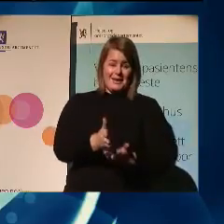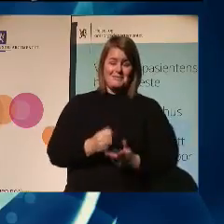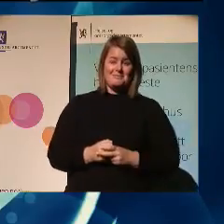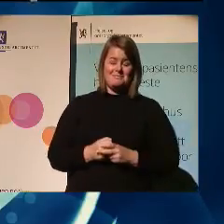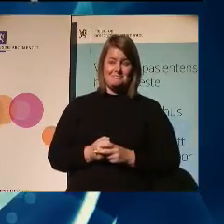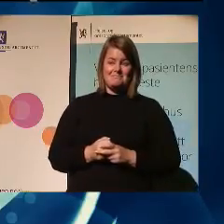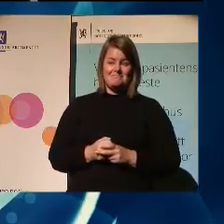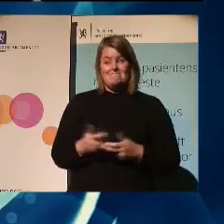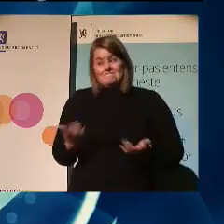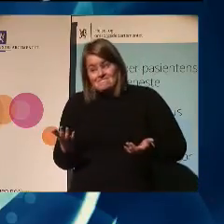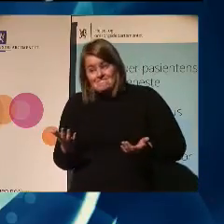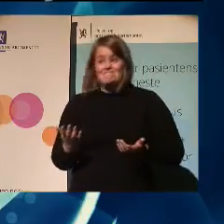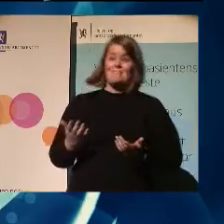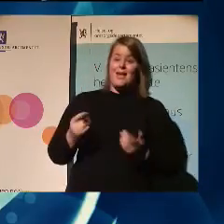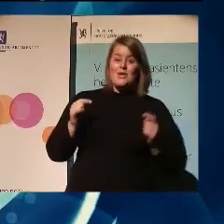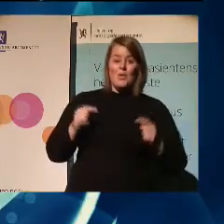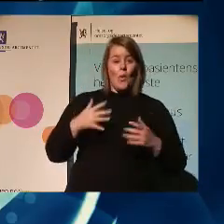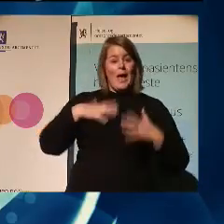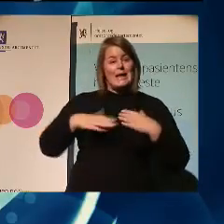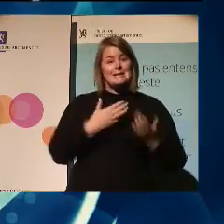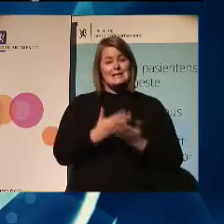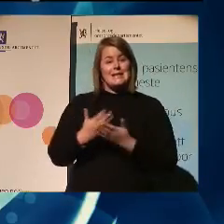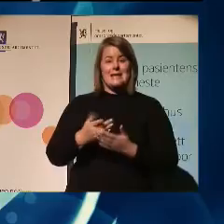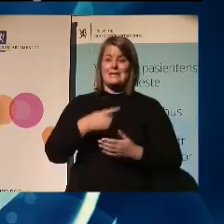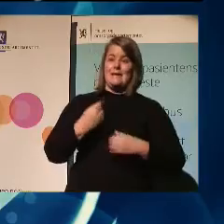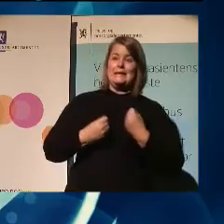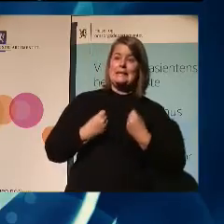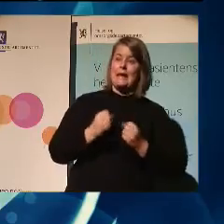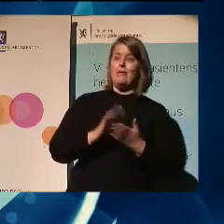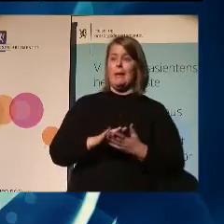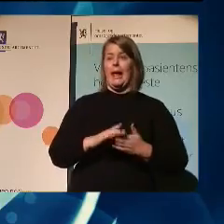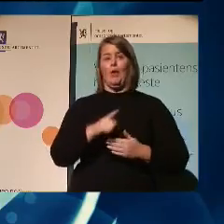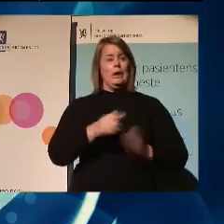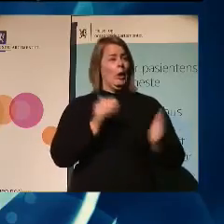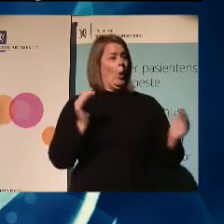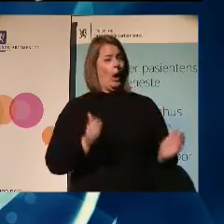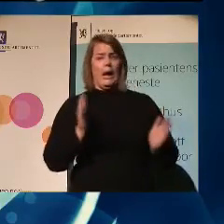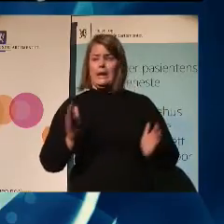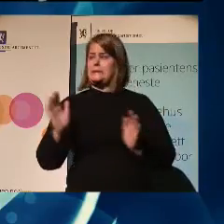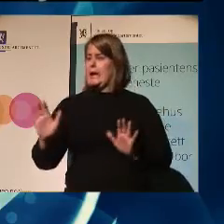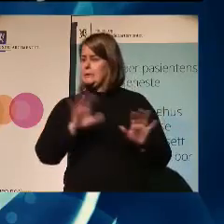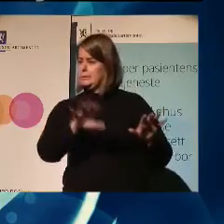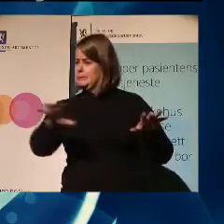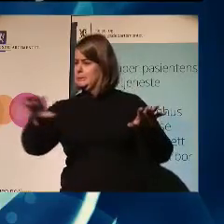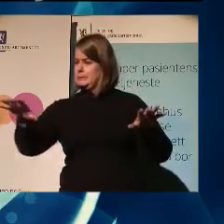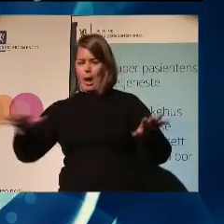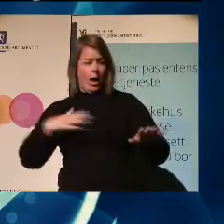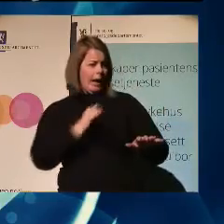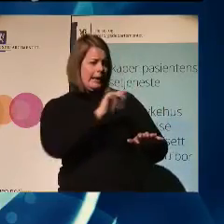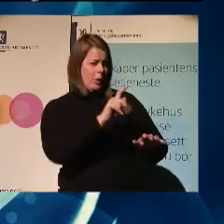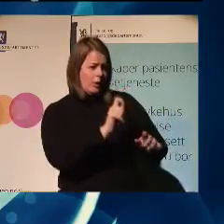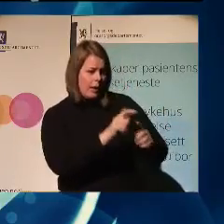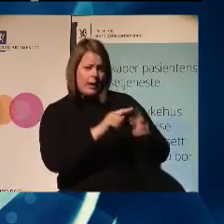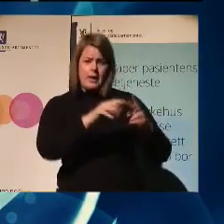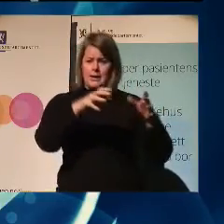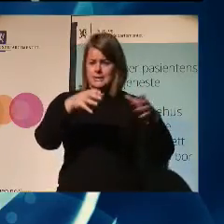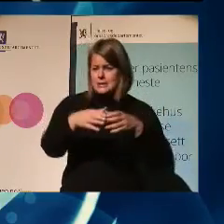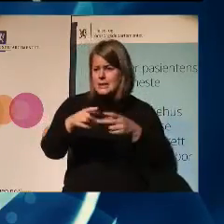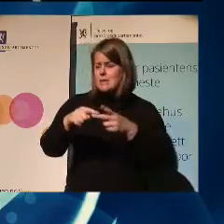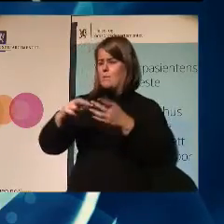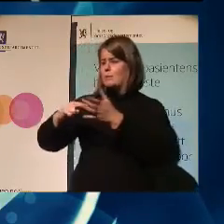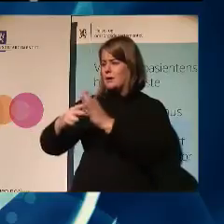da driver vi da. Og holder på med denne helsetjenesten, Lisbeth, og vi organiserer. Og vi har IKT, og vi har team, og vi har